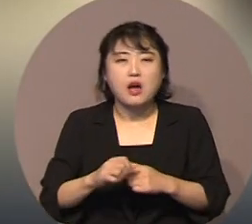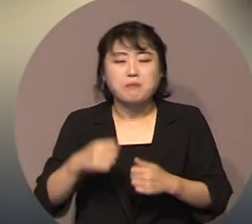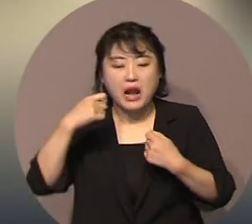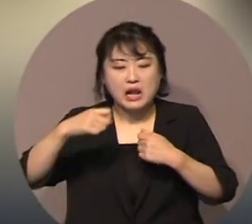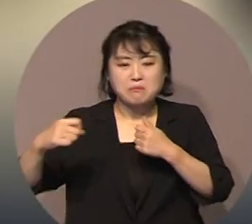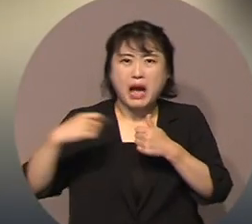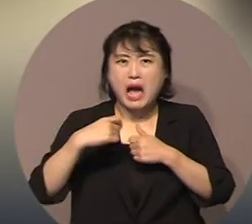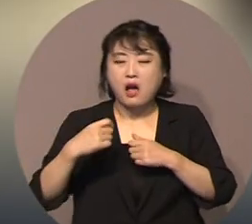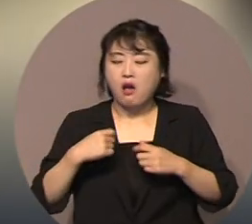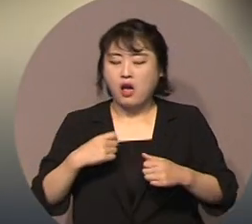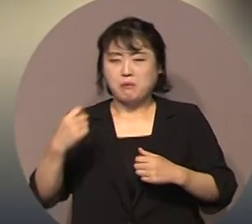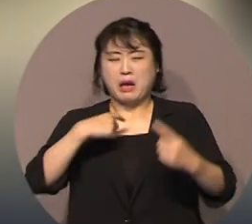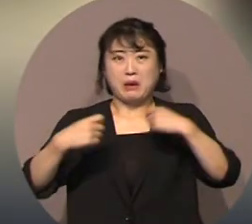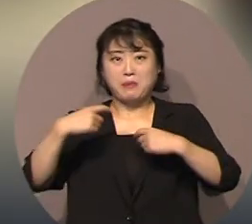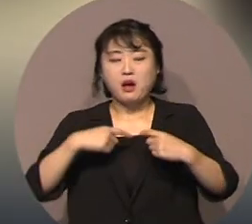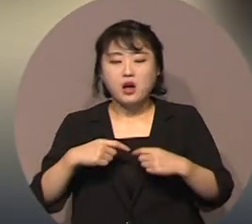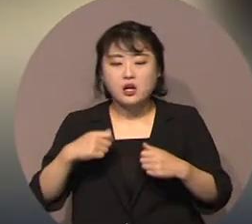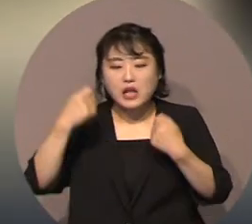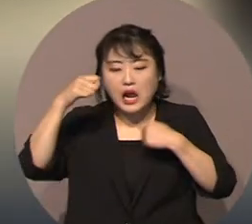정신과